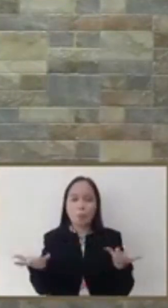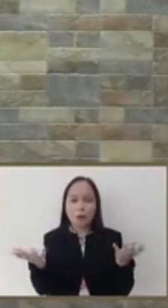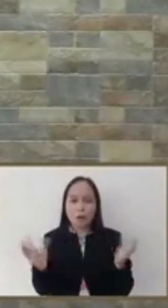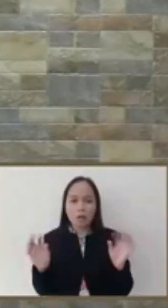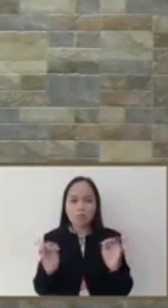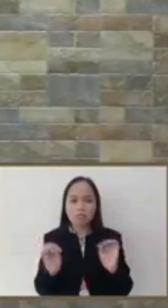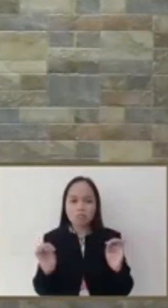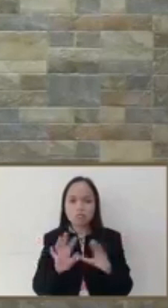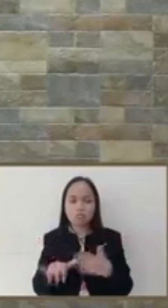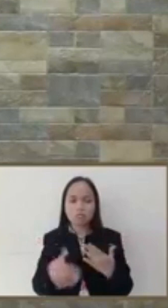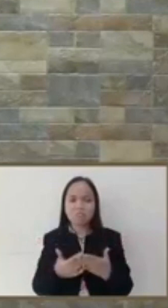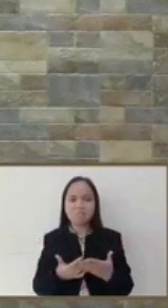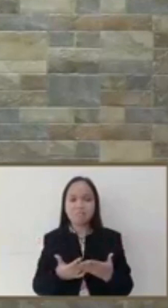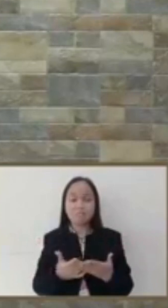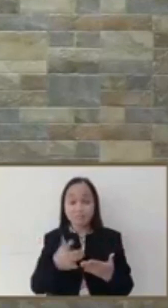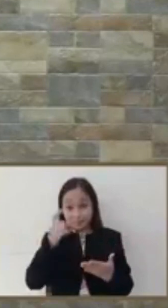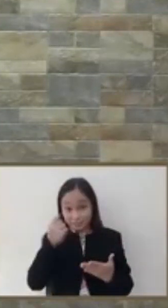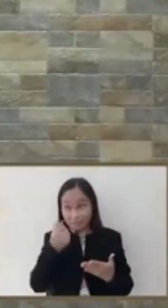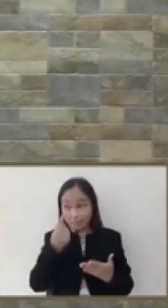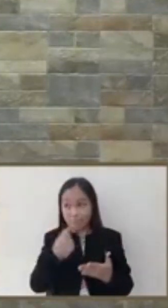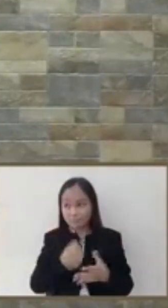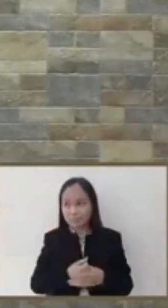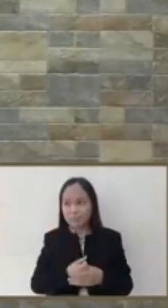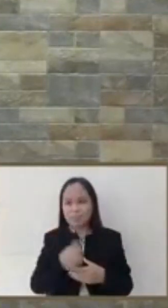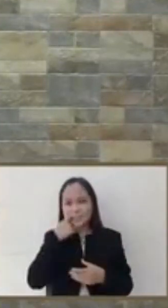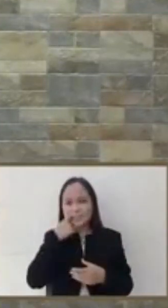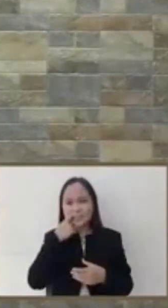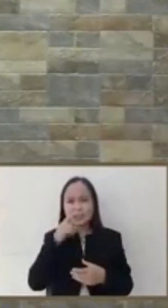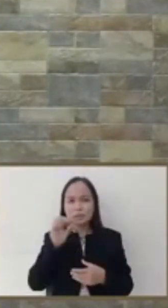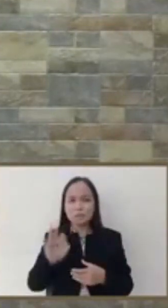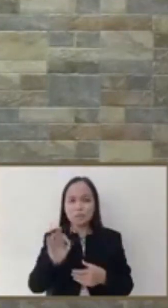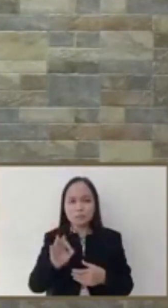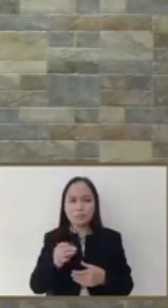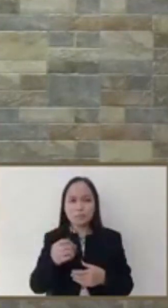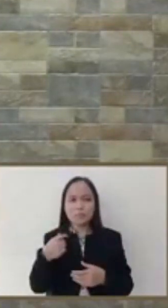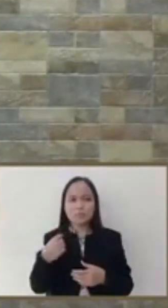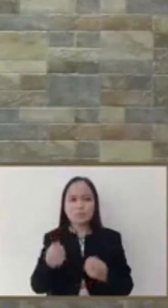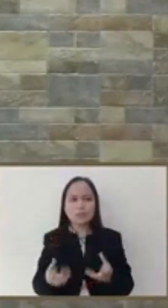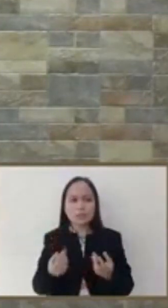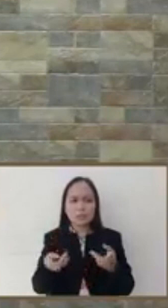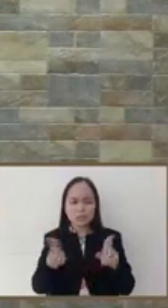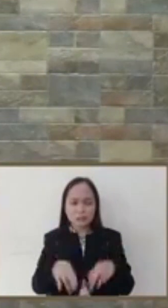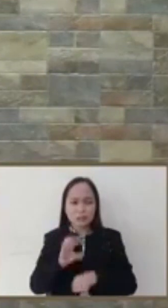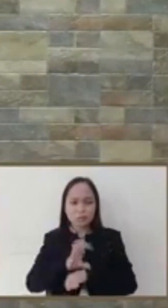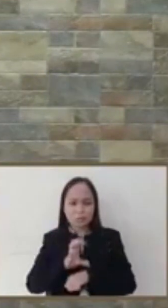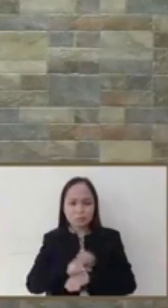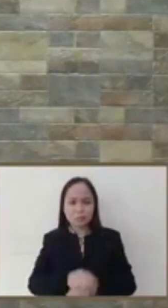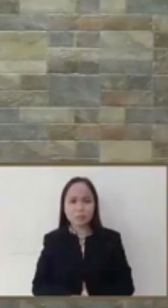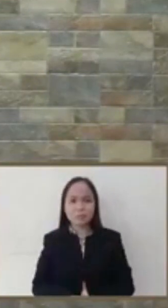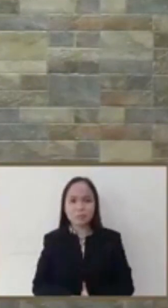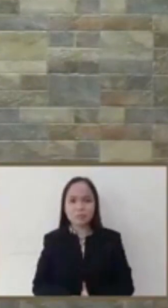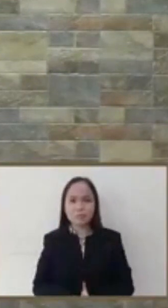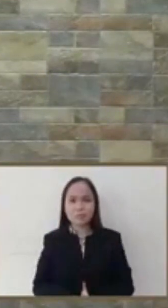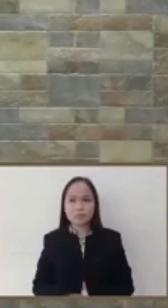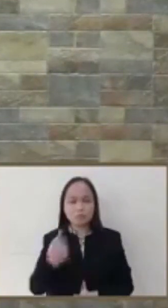Unbelievable. But you understand, sabi ko nga po sa inyo kanina, nangyayari na po ito sa maraming churches. Mga kapatid, magpasalamat